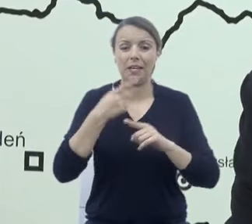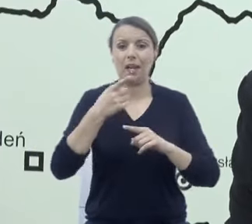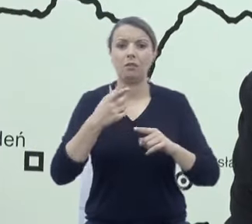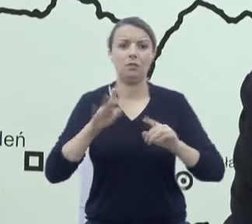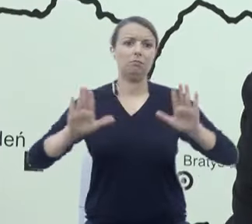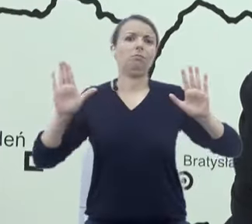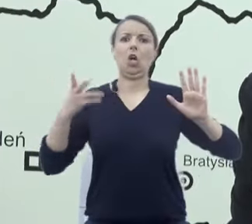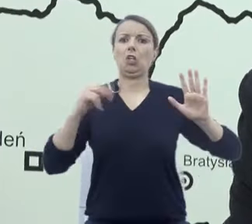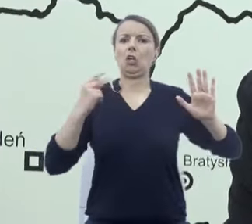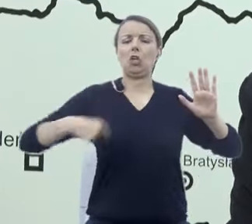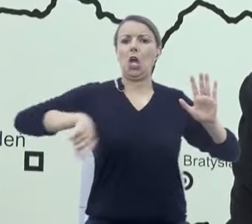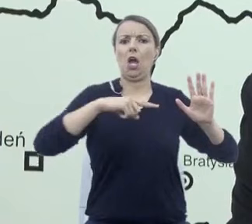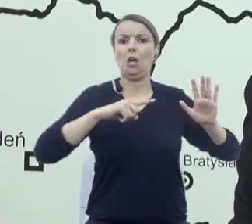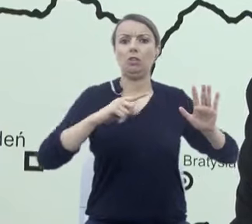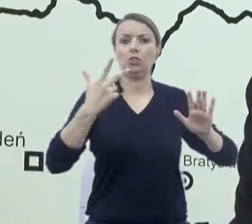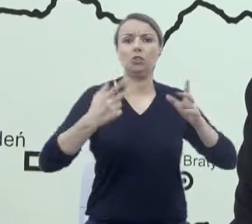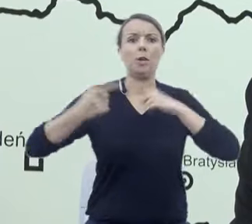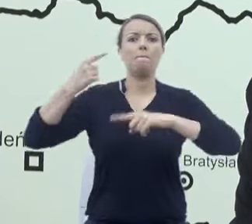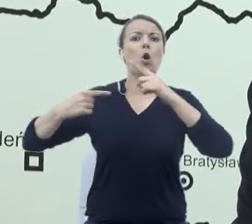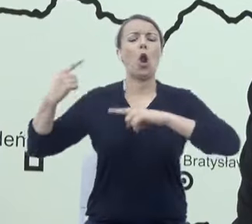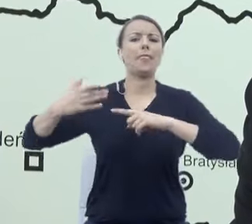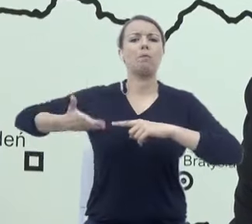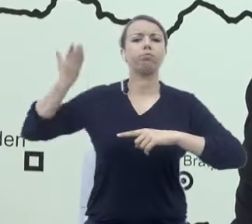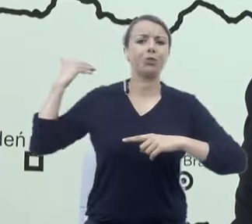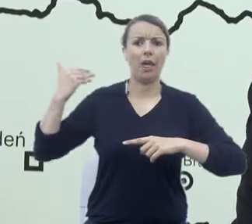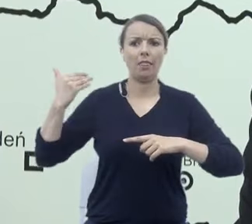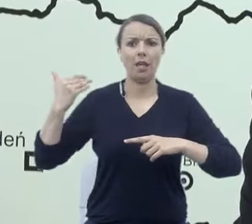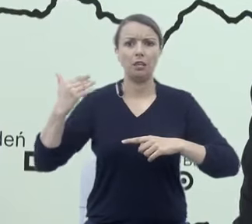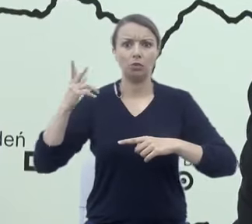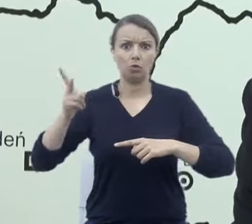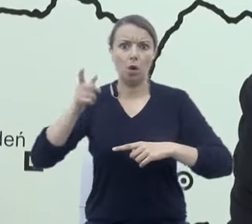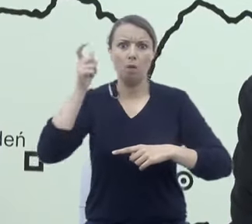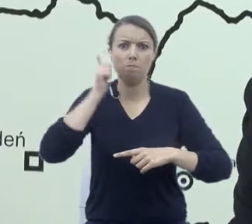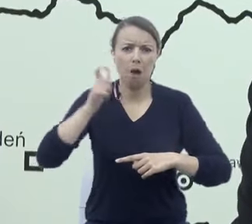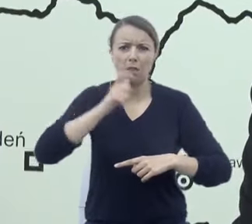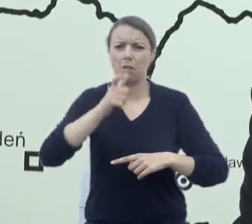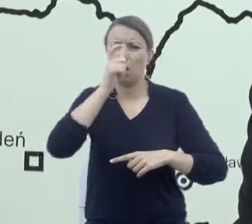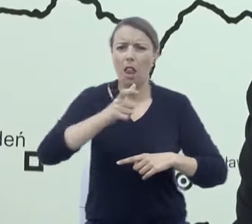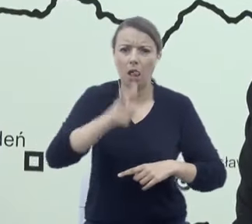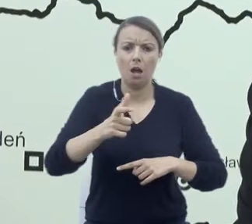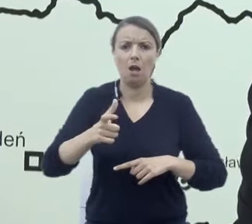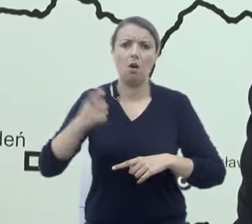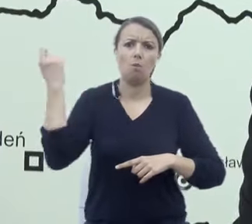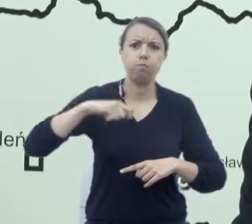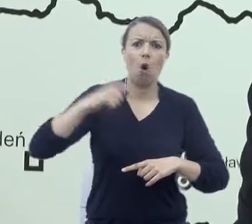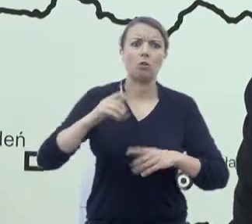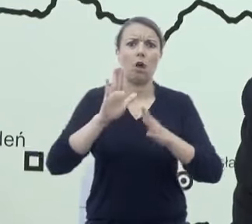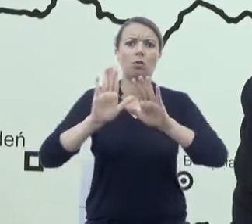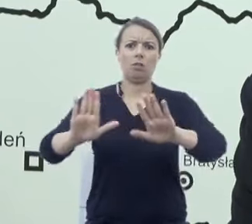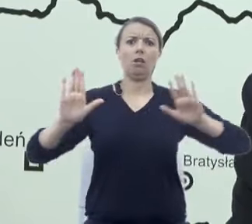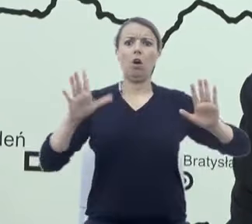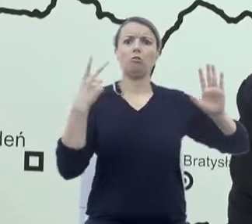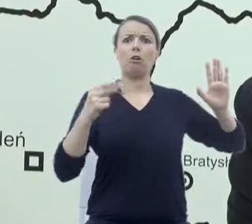że gdzieś tam 3 pokolenia czy 2 wcześniej wśród nas byli jacyś bandyci, złodzieje, mordercy i tak dalej, i tak dalej. Ja tego nie